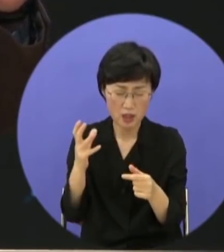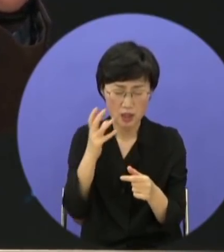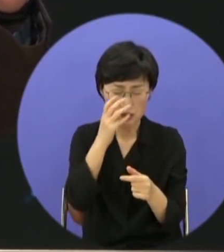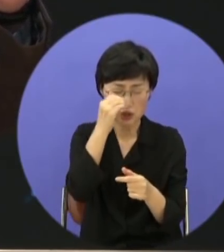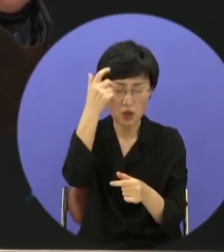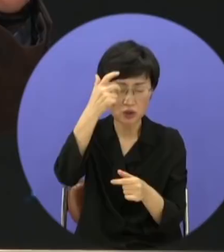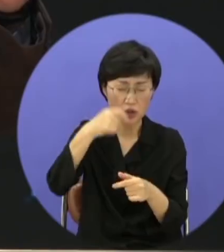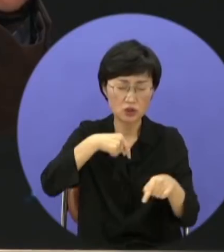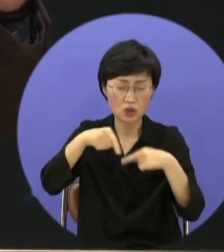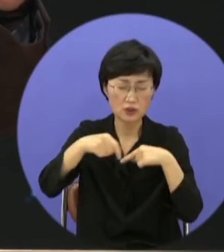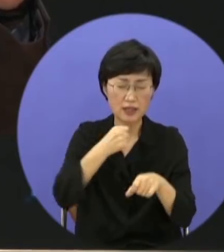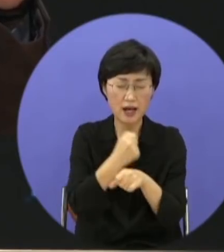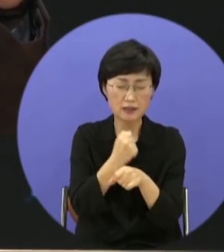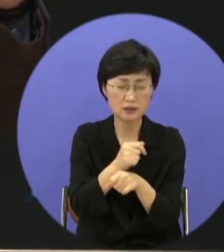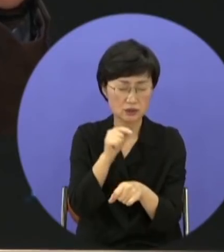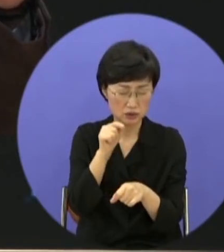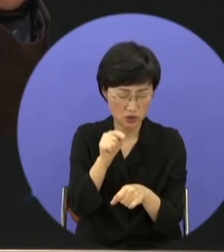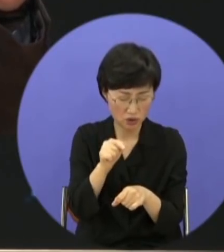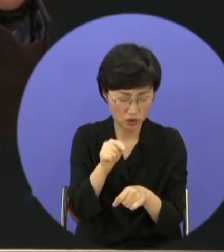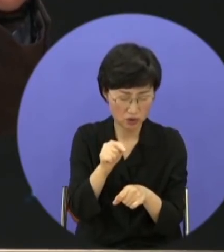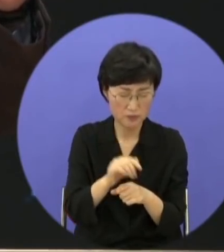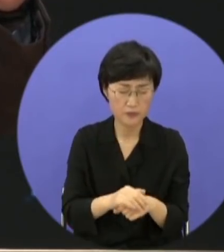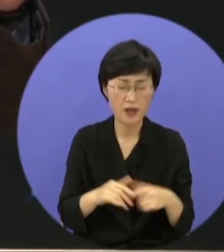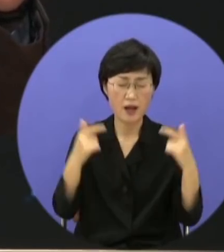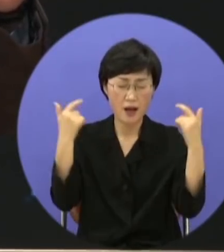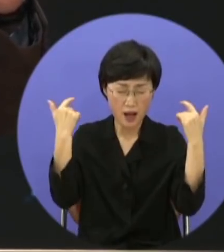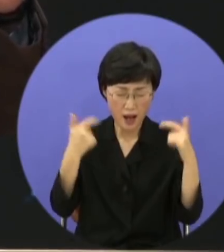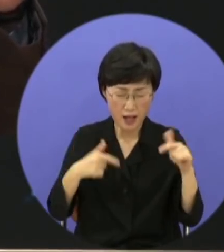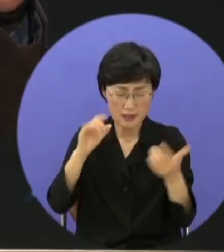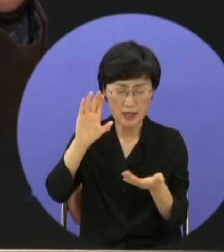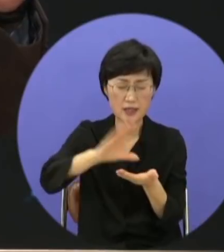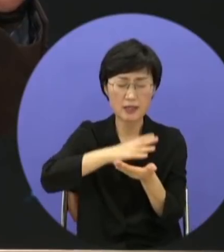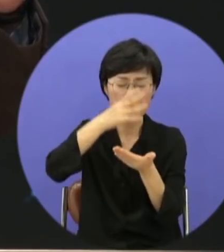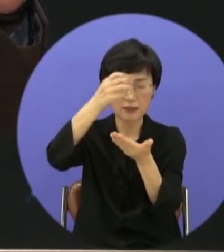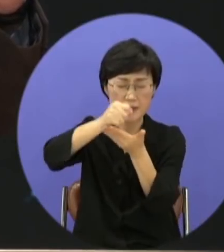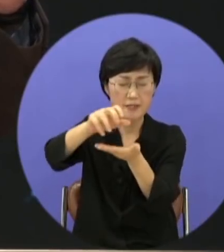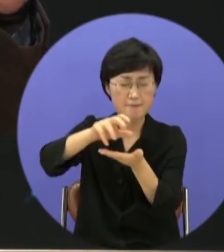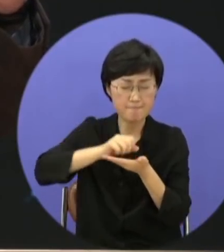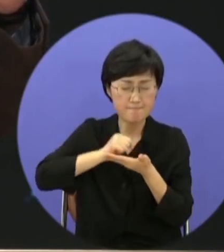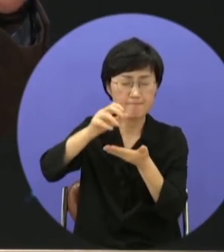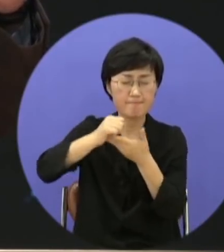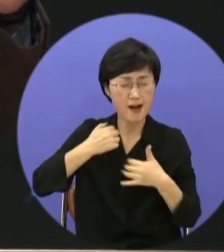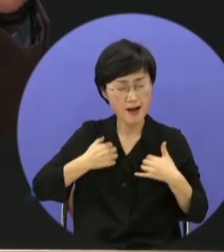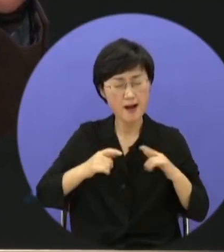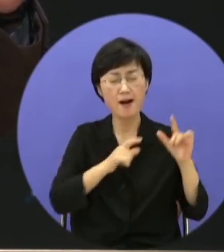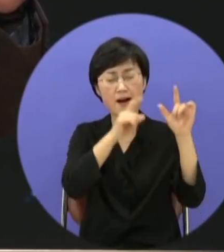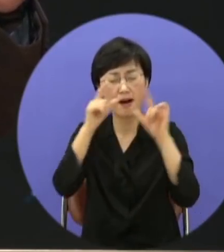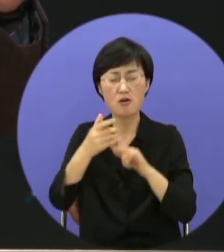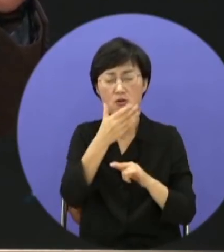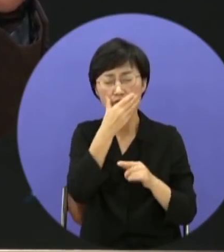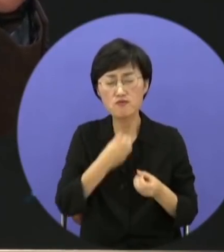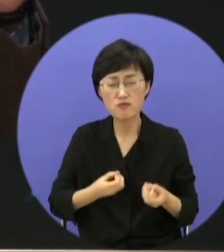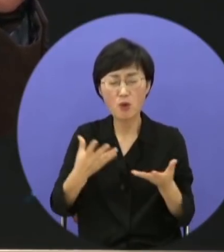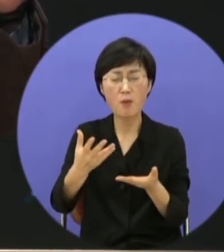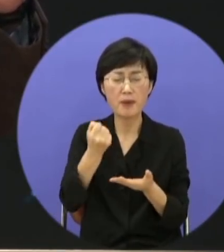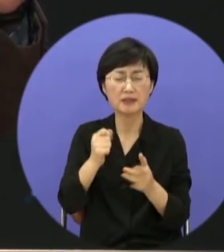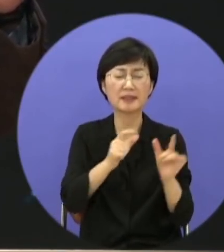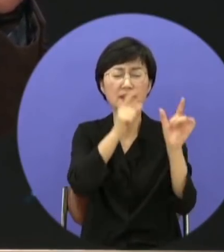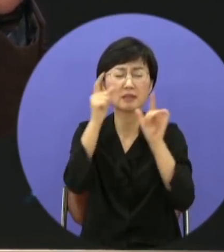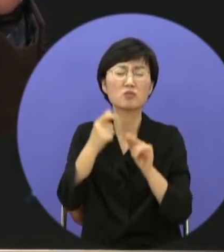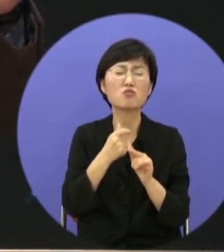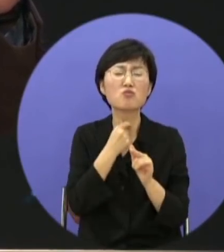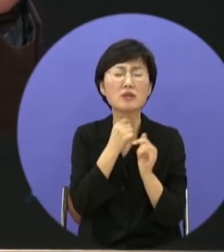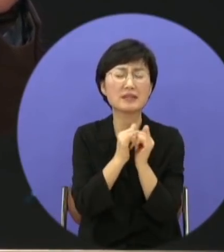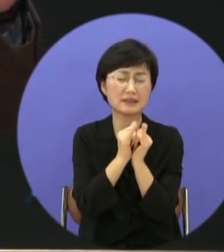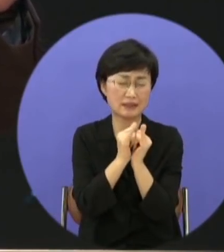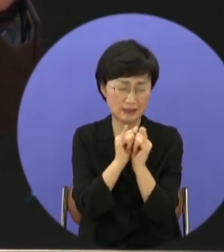God, 역사하심이 the working of the Holy Spirit, 항상 누릴 크리스마스의 축복을 받은 하나님의 사람들 위해 upon the heads of